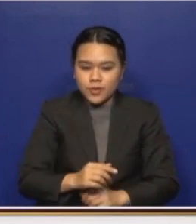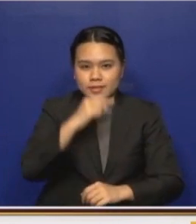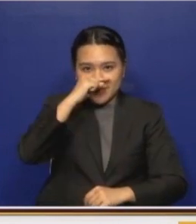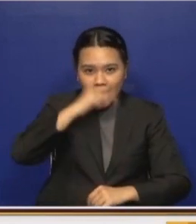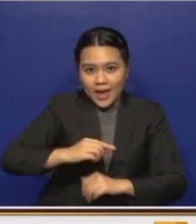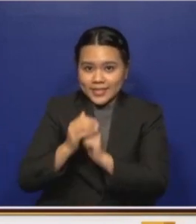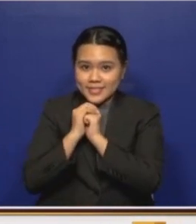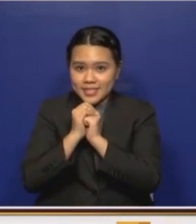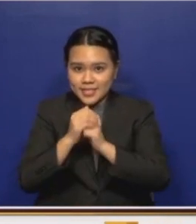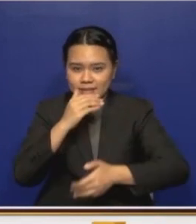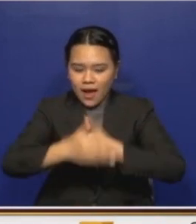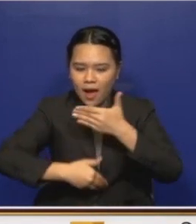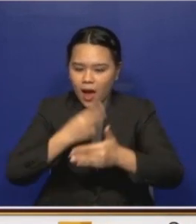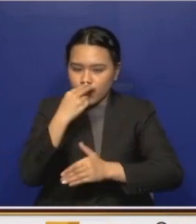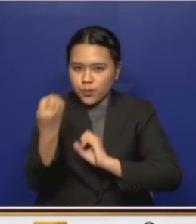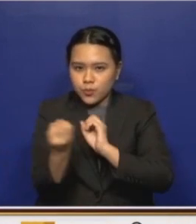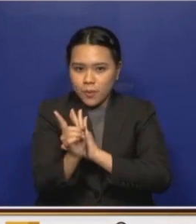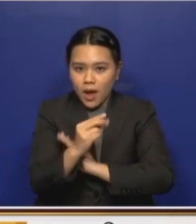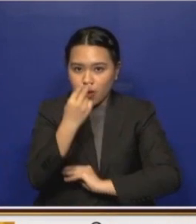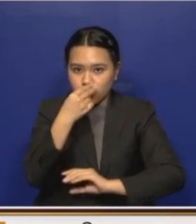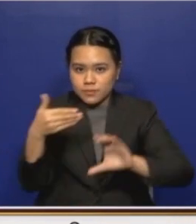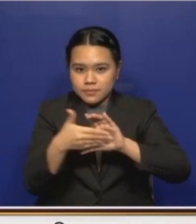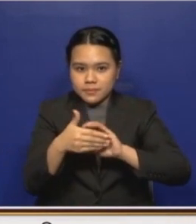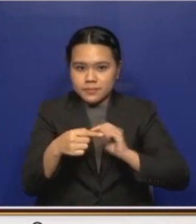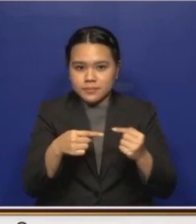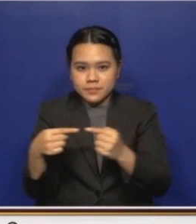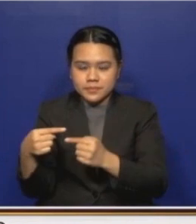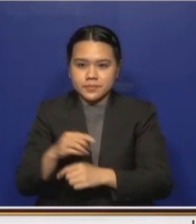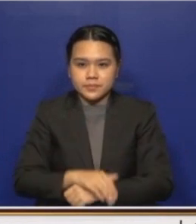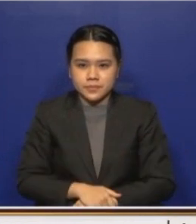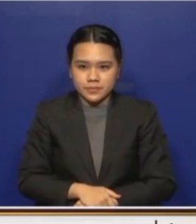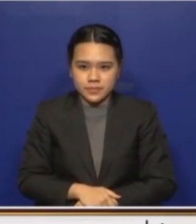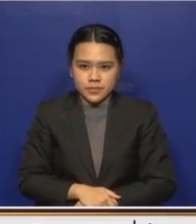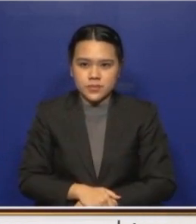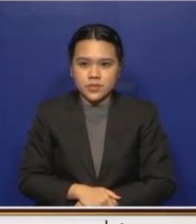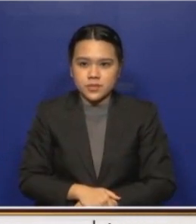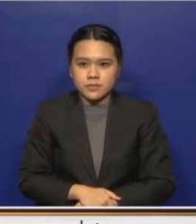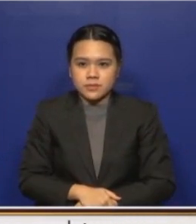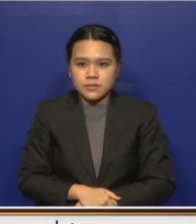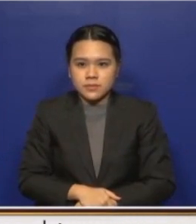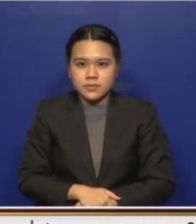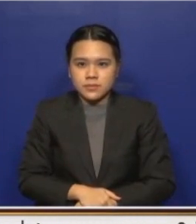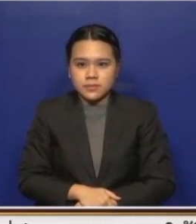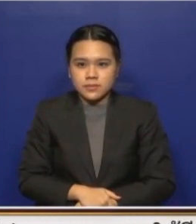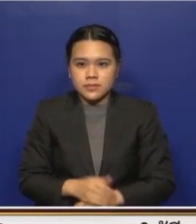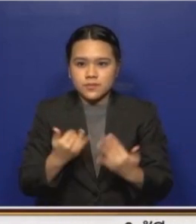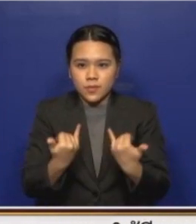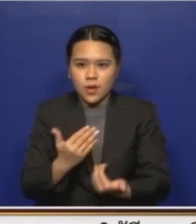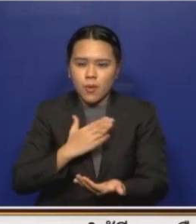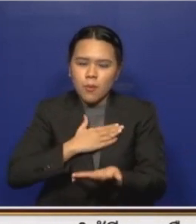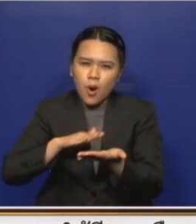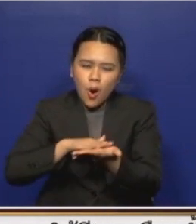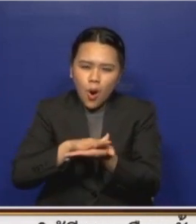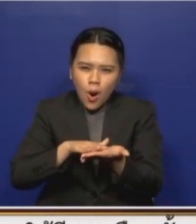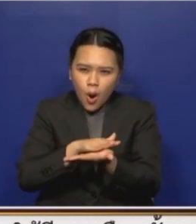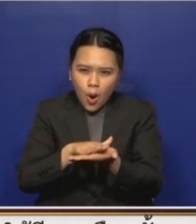โทษจริงๆเลยนะครับด้วยเวลาทุกนาทีหรือวินาทีเนี่ยผมทำใจที่จะเปิ